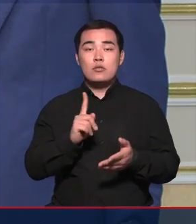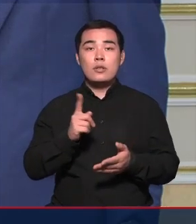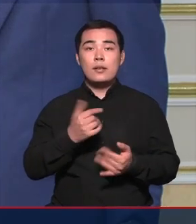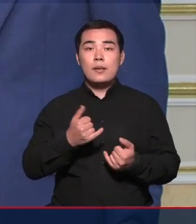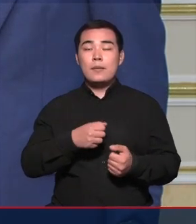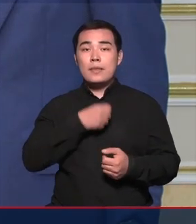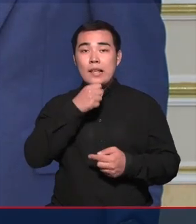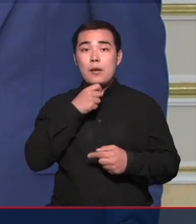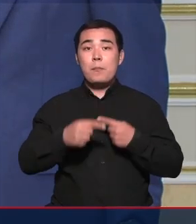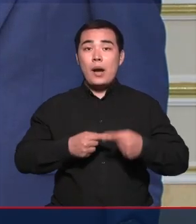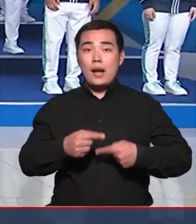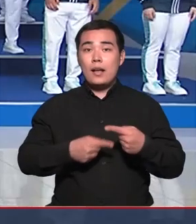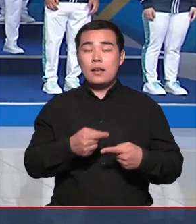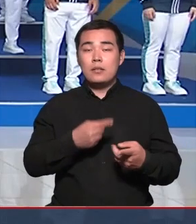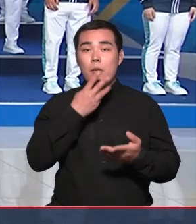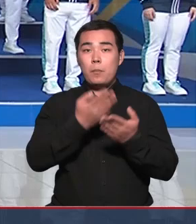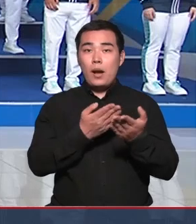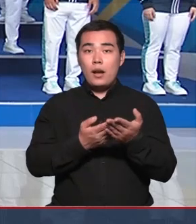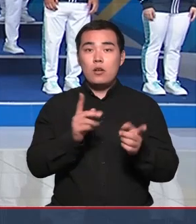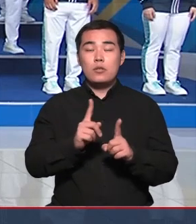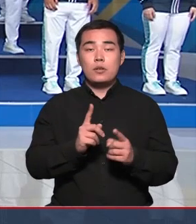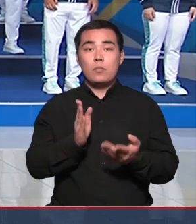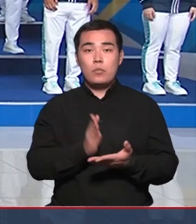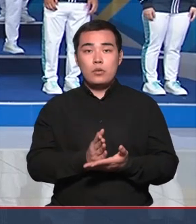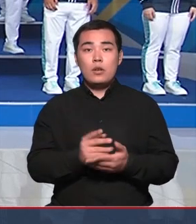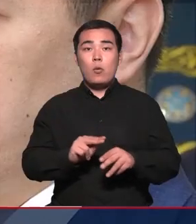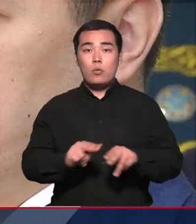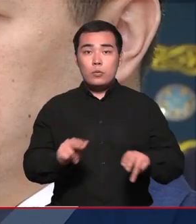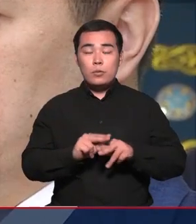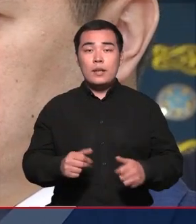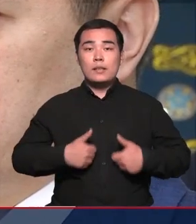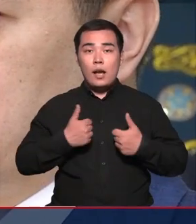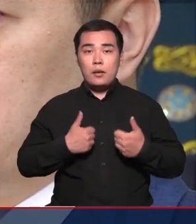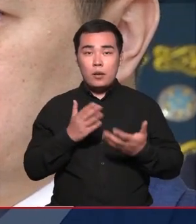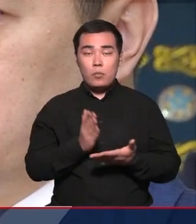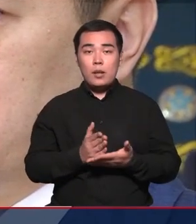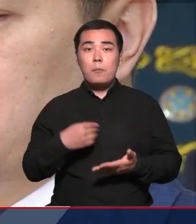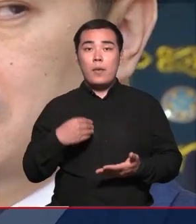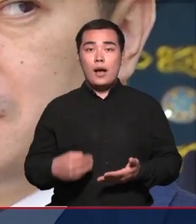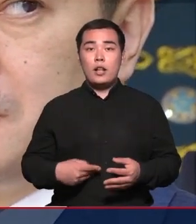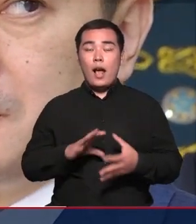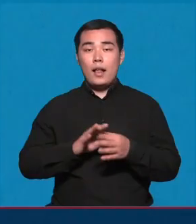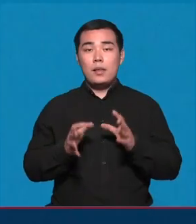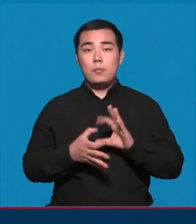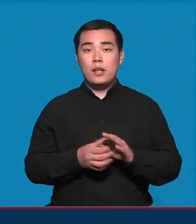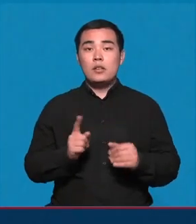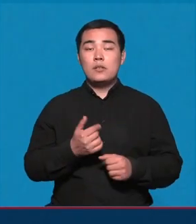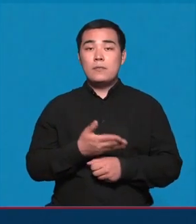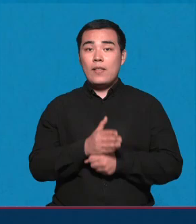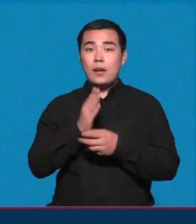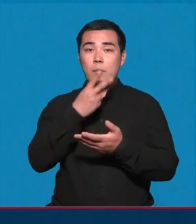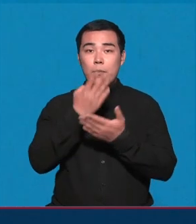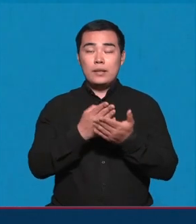жатқан інілерімізге үлгі болу және сол жолда аянбай еңбек етудемін. Париж олимпиадасының төрінде көк туымызды